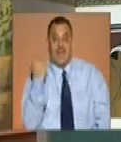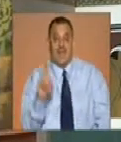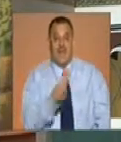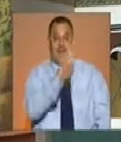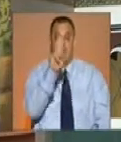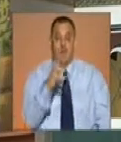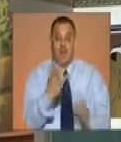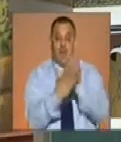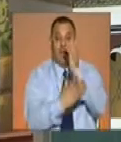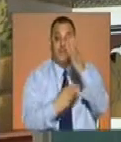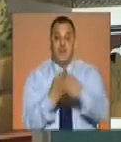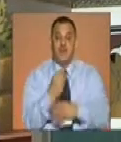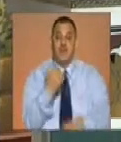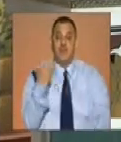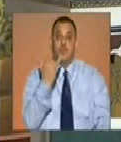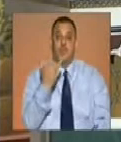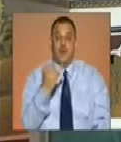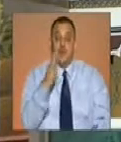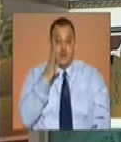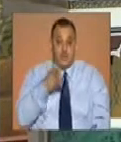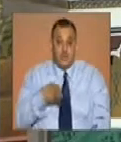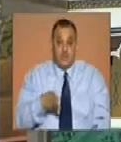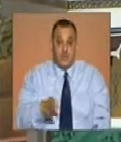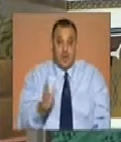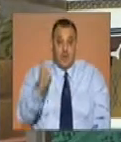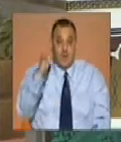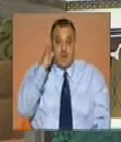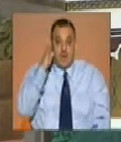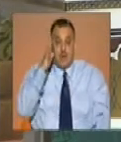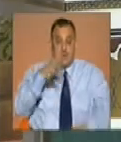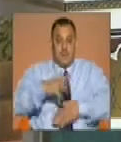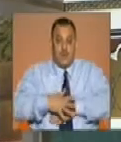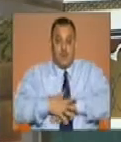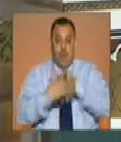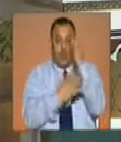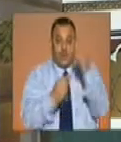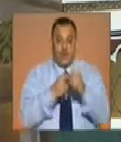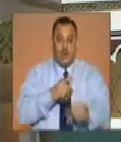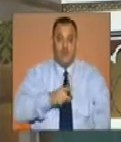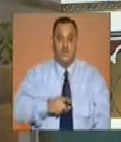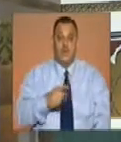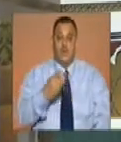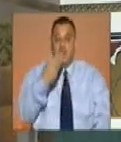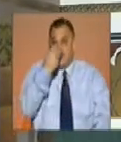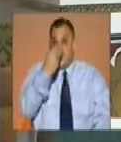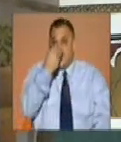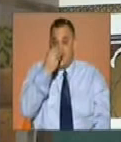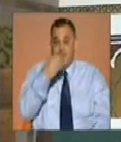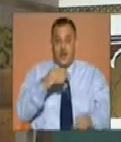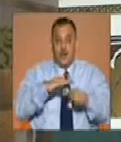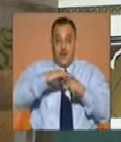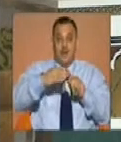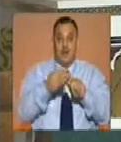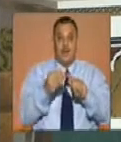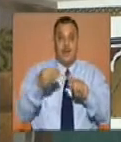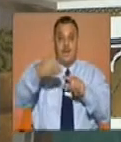أنا عندما أكون في البيت الورق متواجد أخذ ورقة معي وأعملها